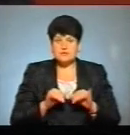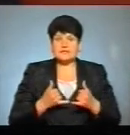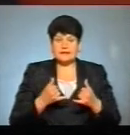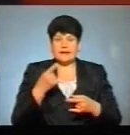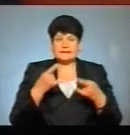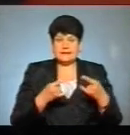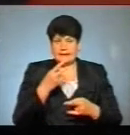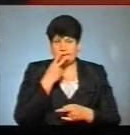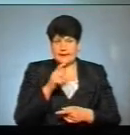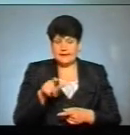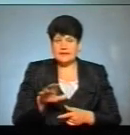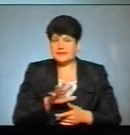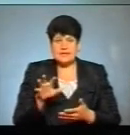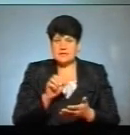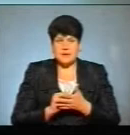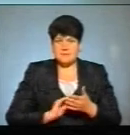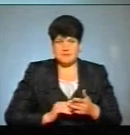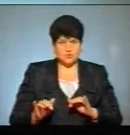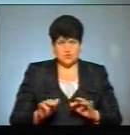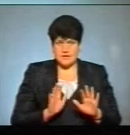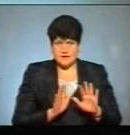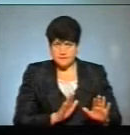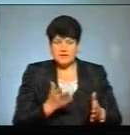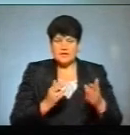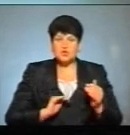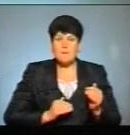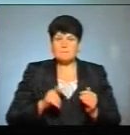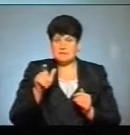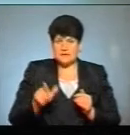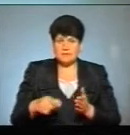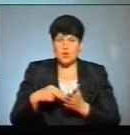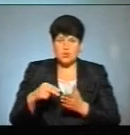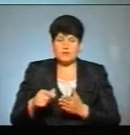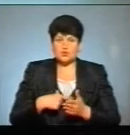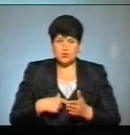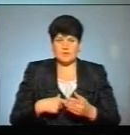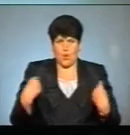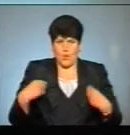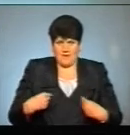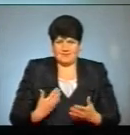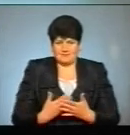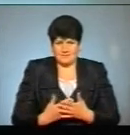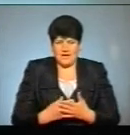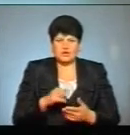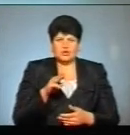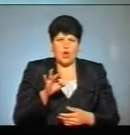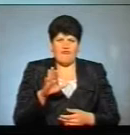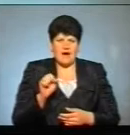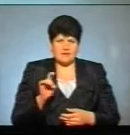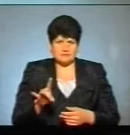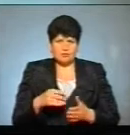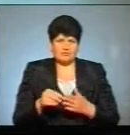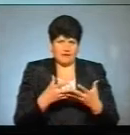телеглядачів, які не займаються підприємницькою діяльністю. Якщо підприємець закупив собі товар одягу, який він закупив на